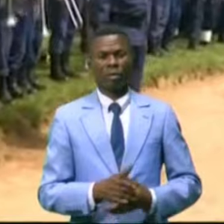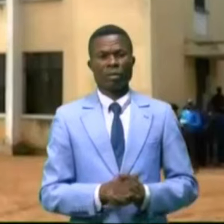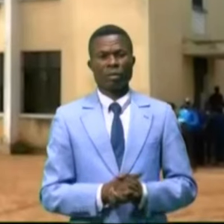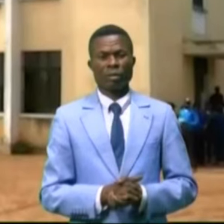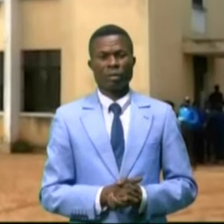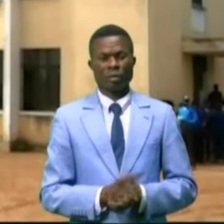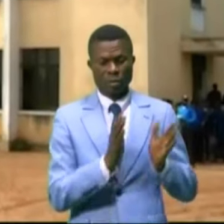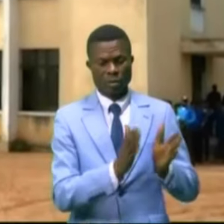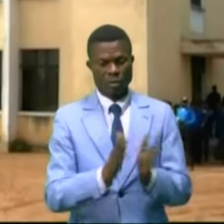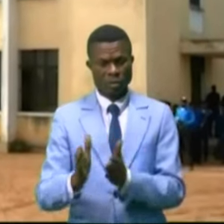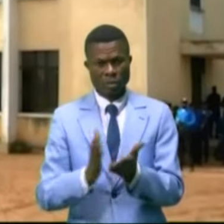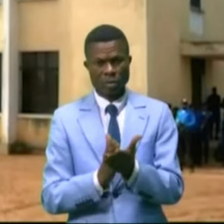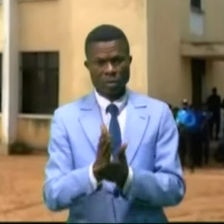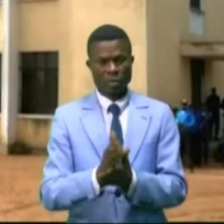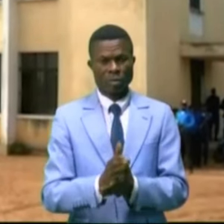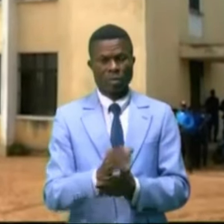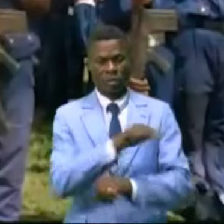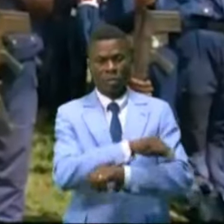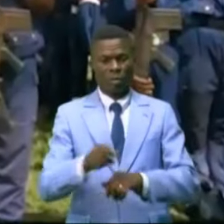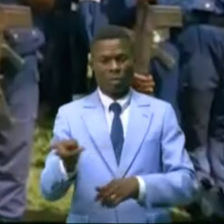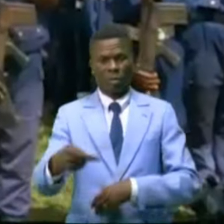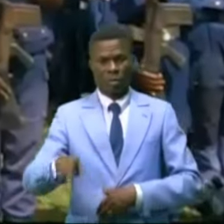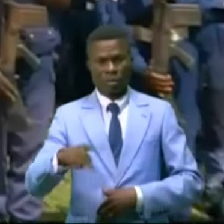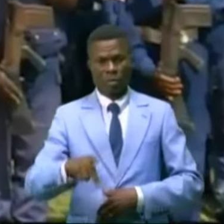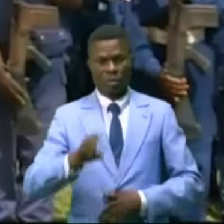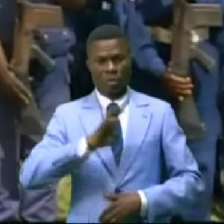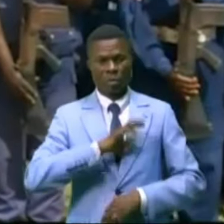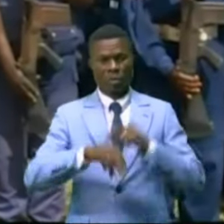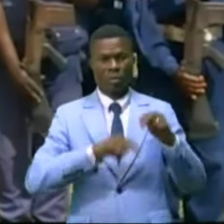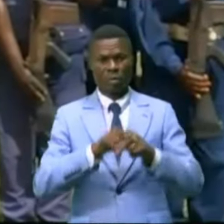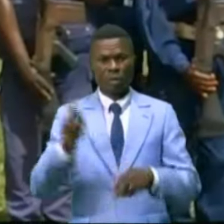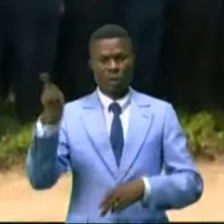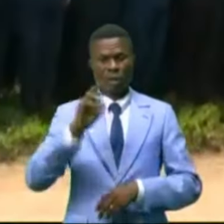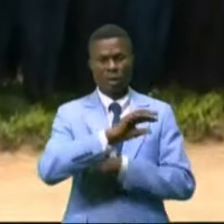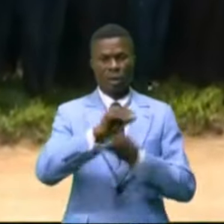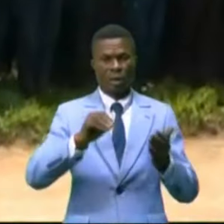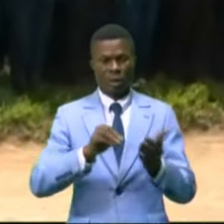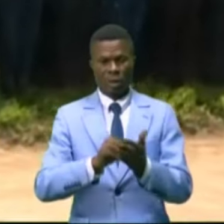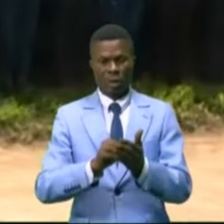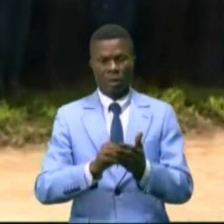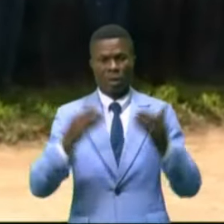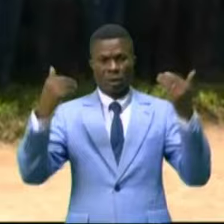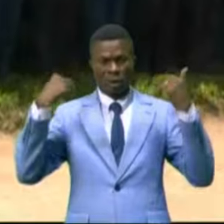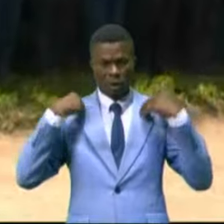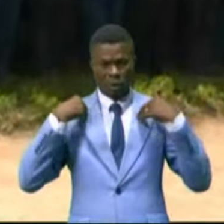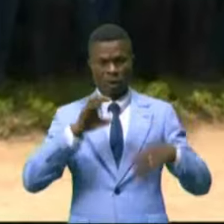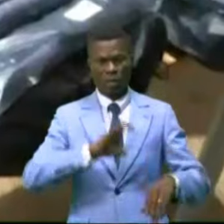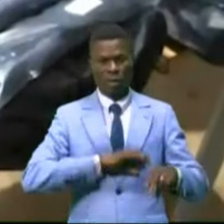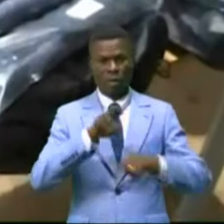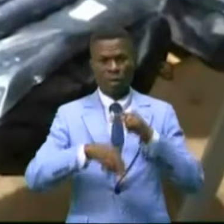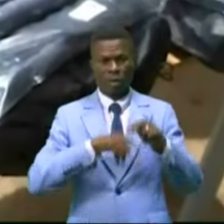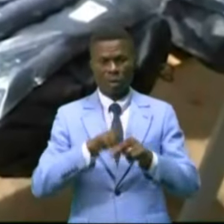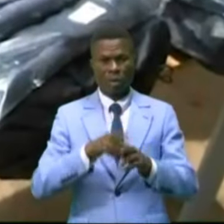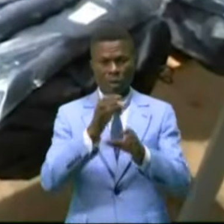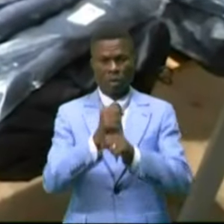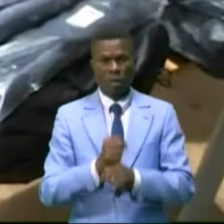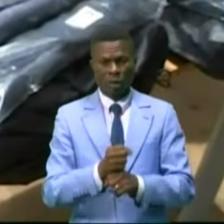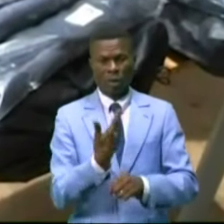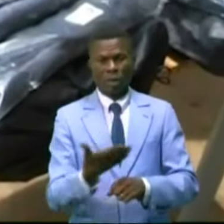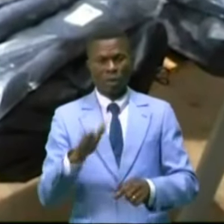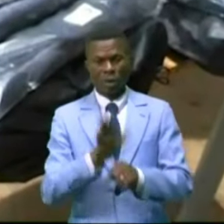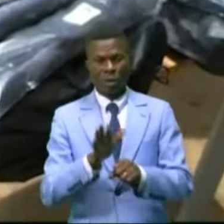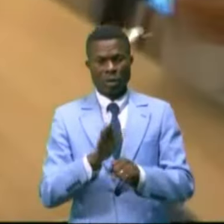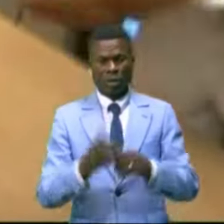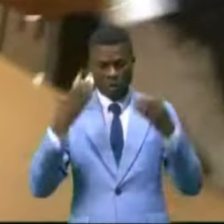bien rangé devant les commissariat provincial de la PNC Cassille central les cadres et agents de la PNC ont bénéficier d'un kit complet de